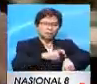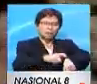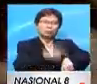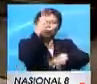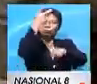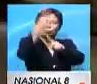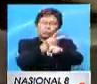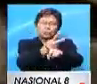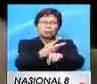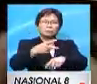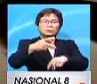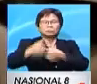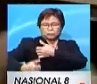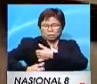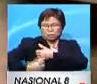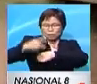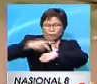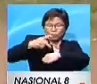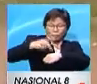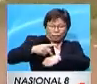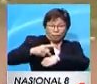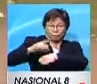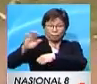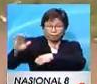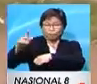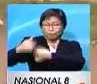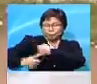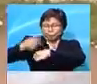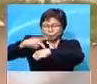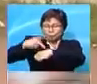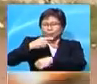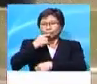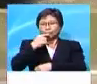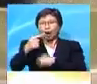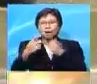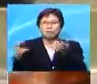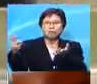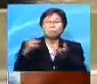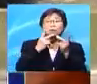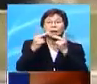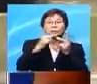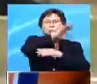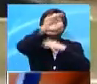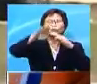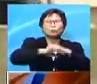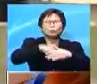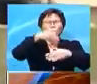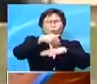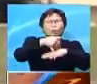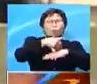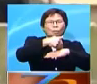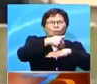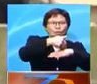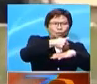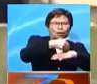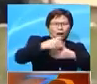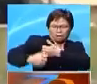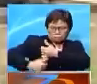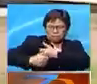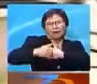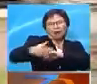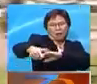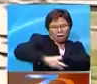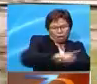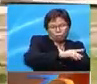jurucakap tentera Filipina di MIN Danau barat mejaor filemontan dilaporkan berkata semua sumber tenaga dari darat laut dan udara